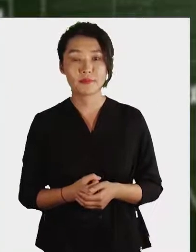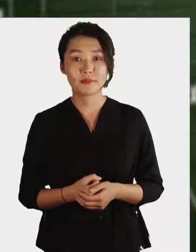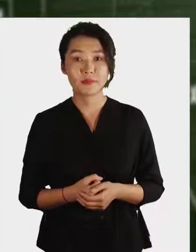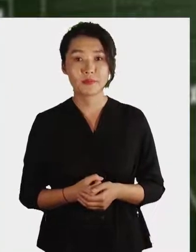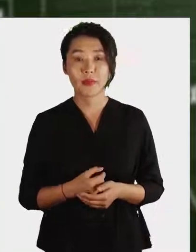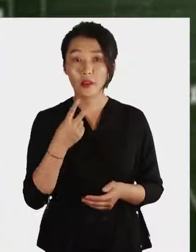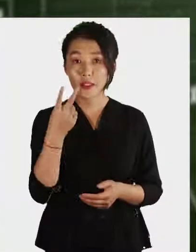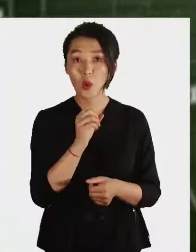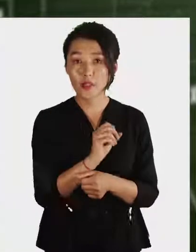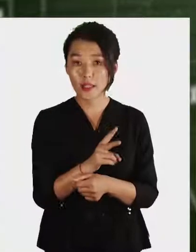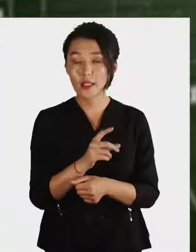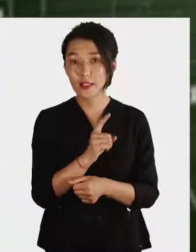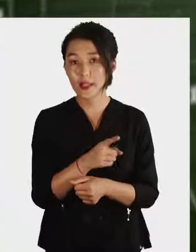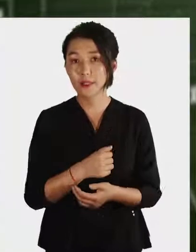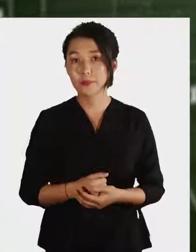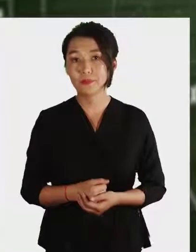Второе задание.